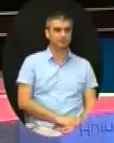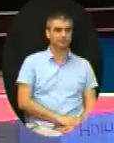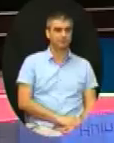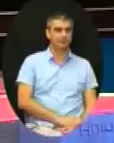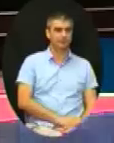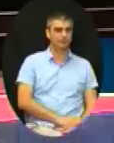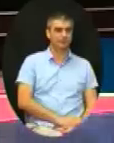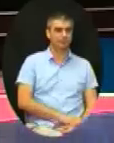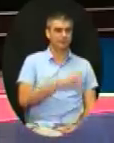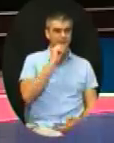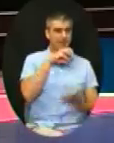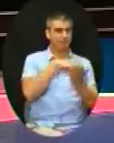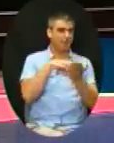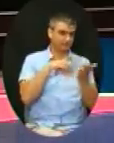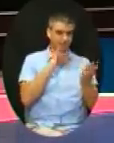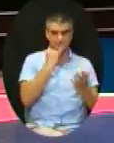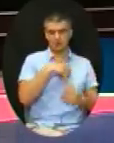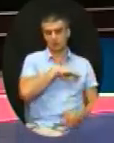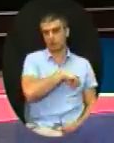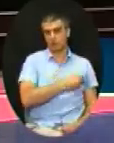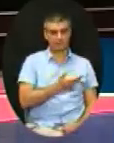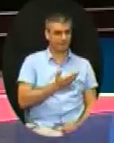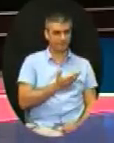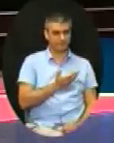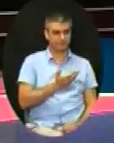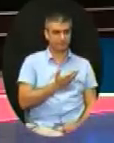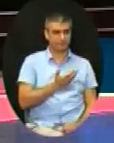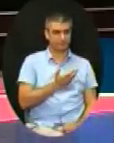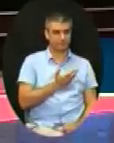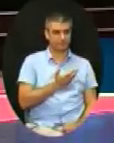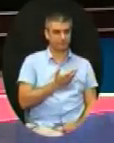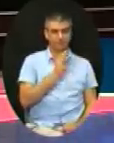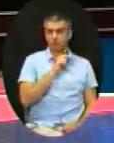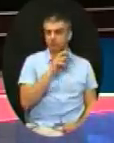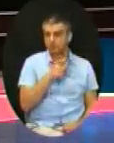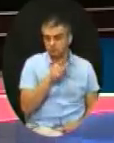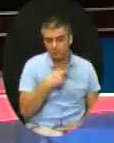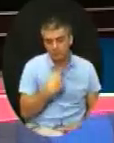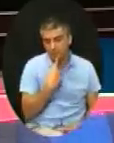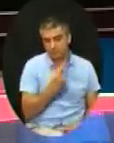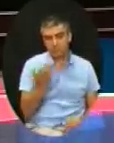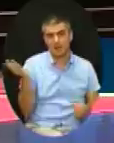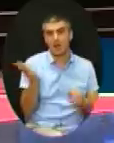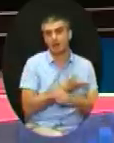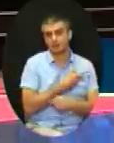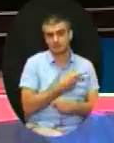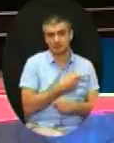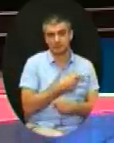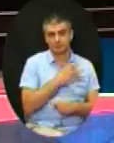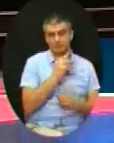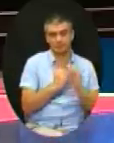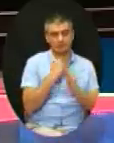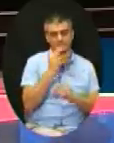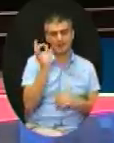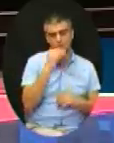המאחזים. תראו, הנושא של המאחזים הוא אכן כאוב. הוא הנושא ששם אנחנו טוענים להריסה. שהיא